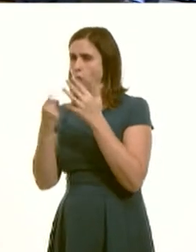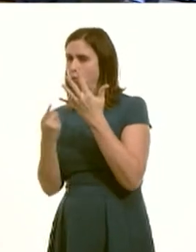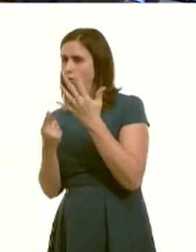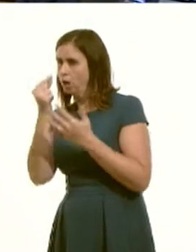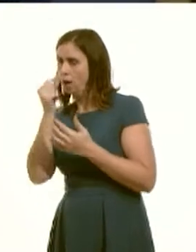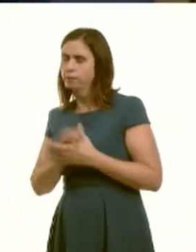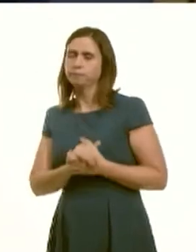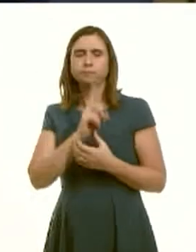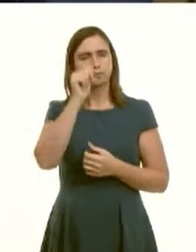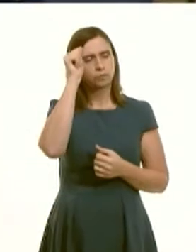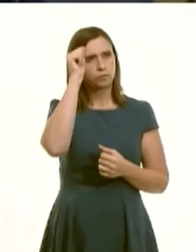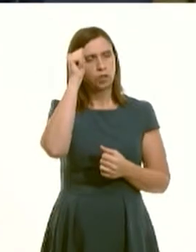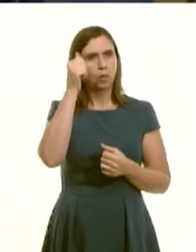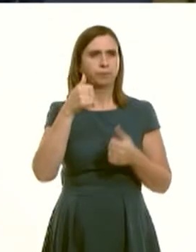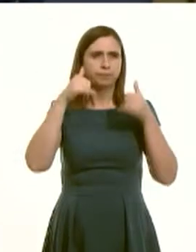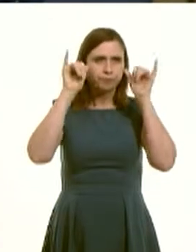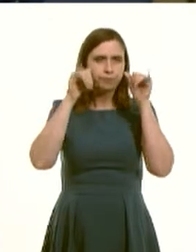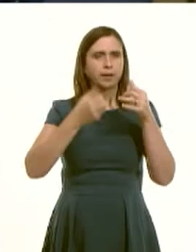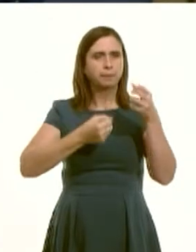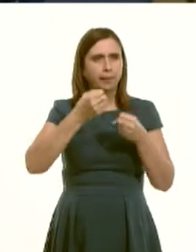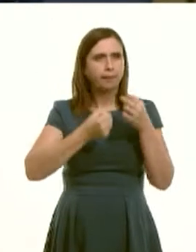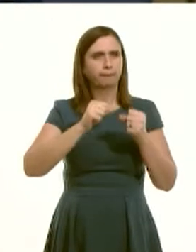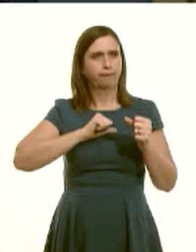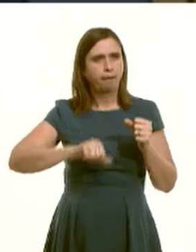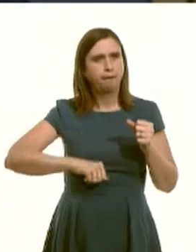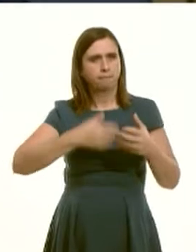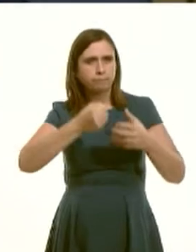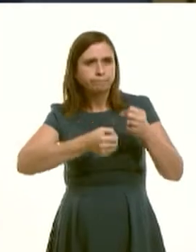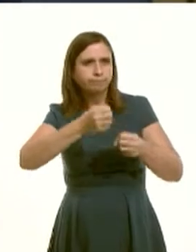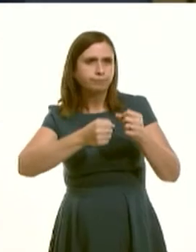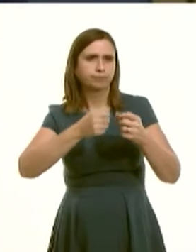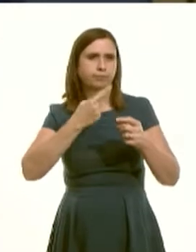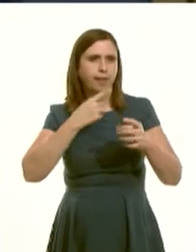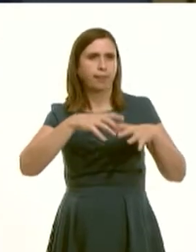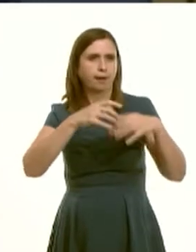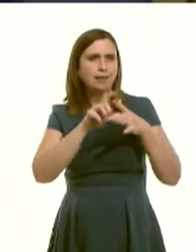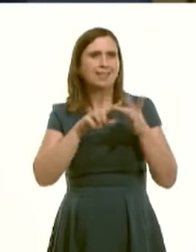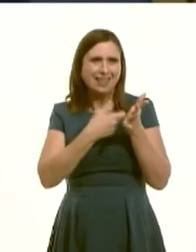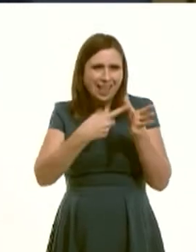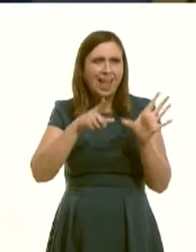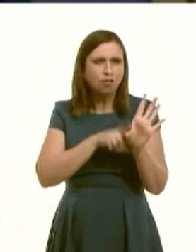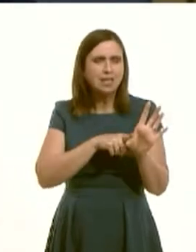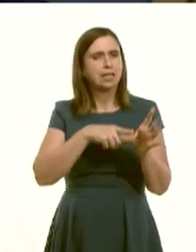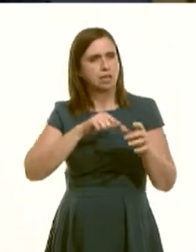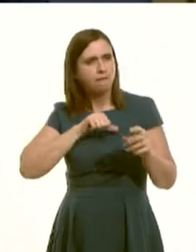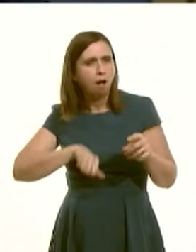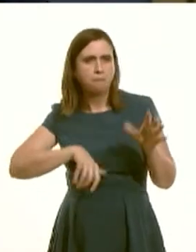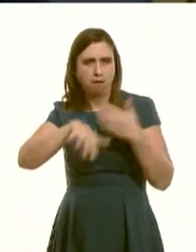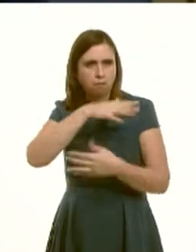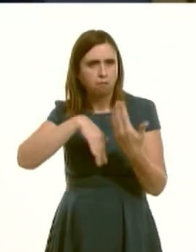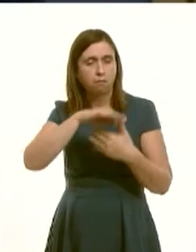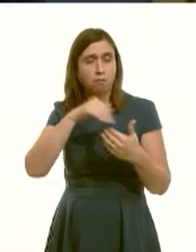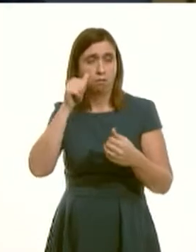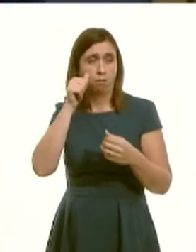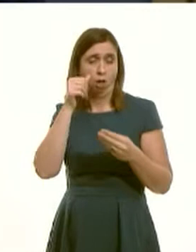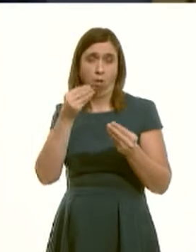yn wynebu prisiau anwadal iawn a prisiau sy'n cwympo ar hyn o bryd. Ac yn aml iawn mae'r prisiau hynny yn cael ei effeithio gan y pris byd